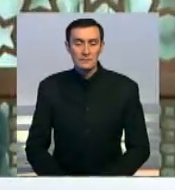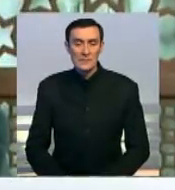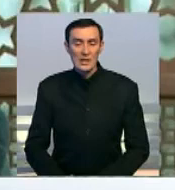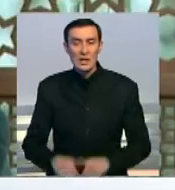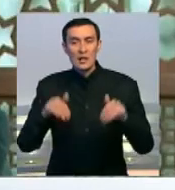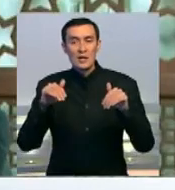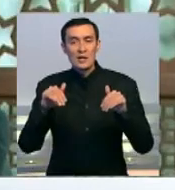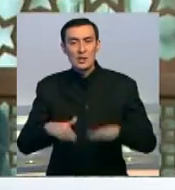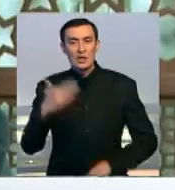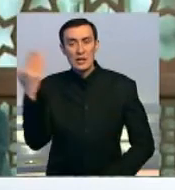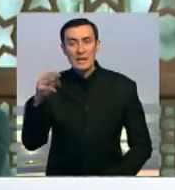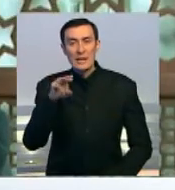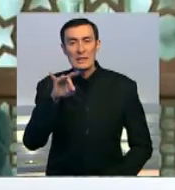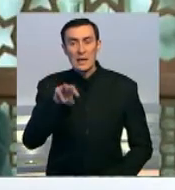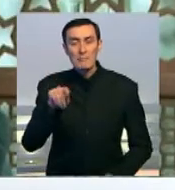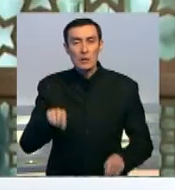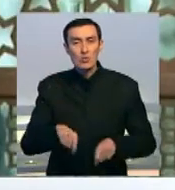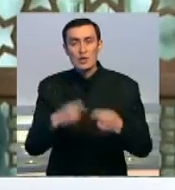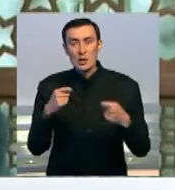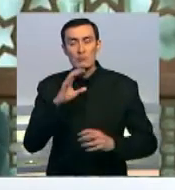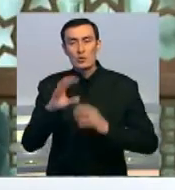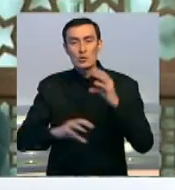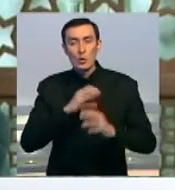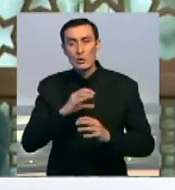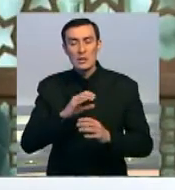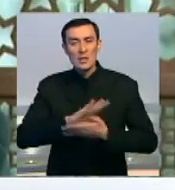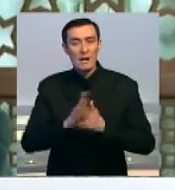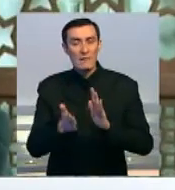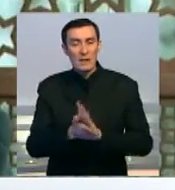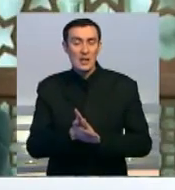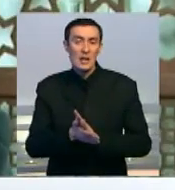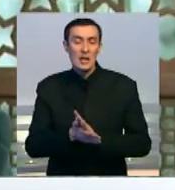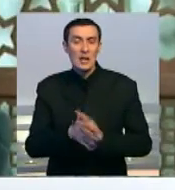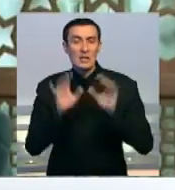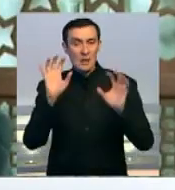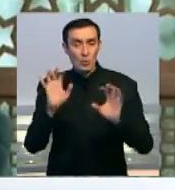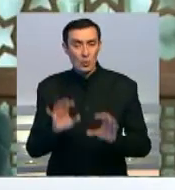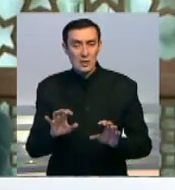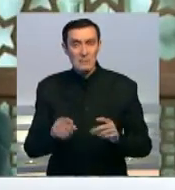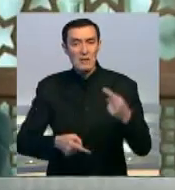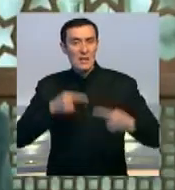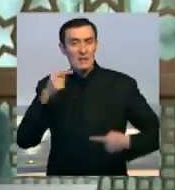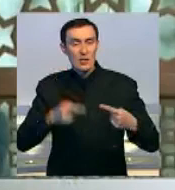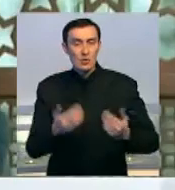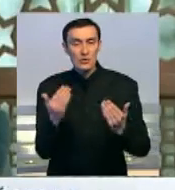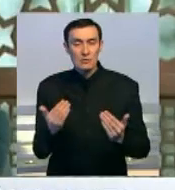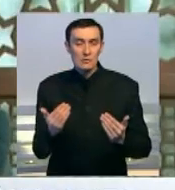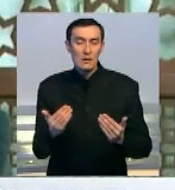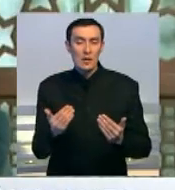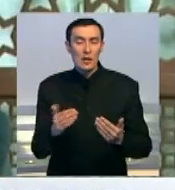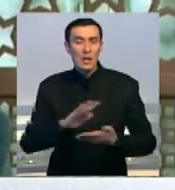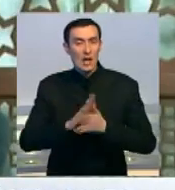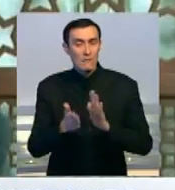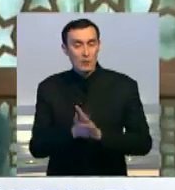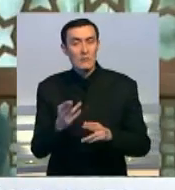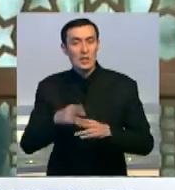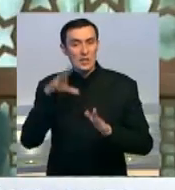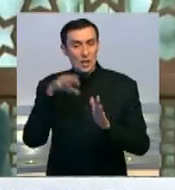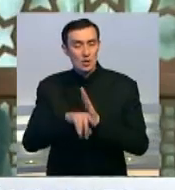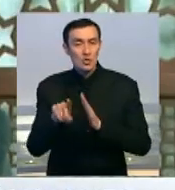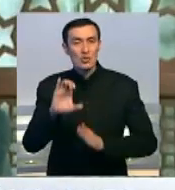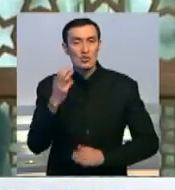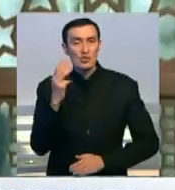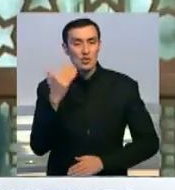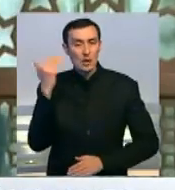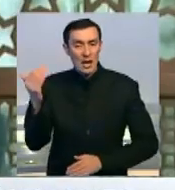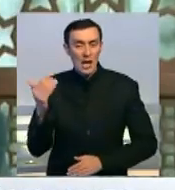Решение Трампа нарушает международные резолюции и соглашения, а также противоречит существующему консенсусу. Это означает, что